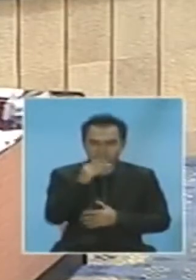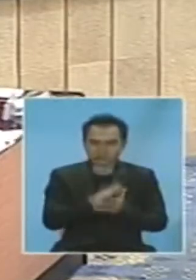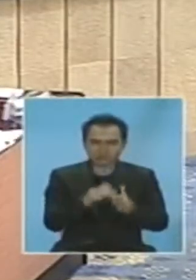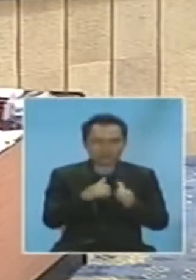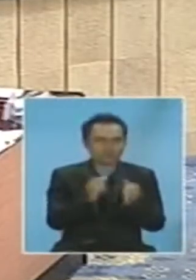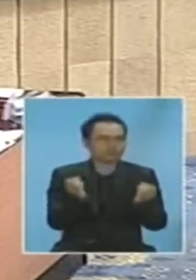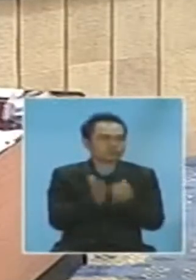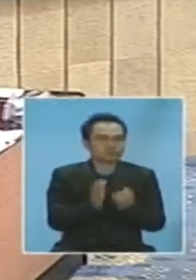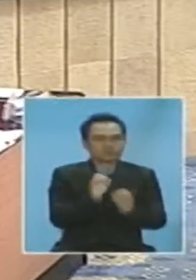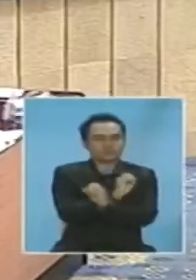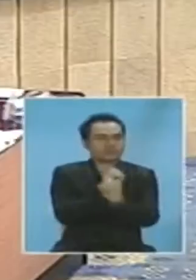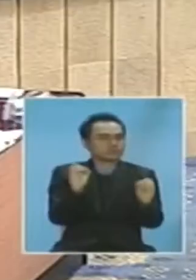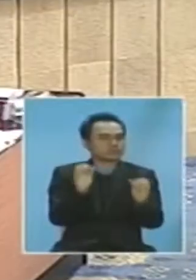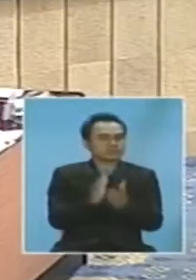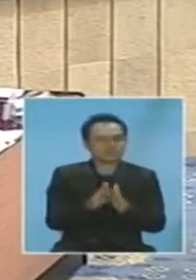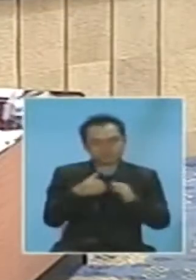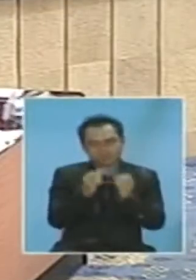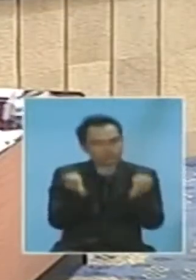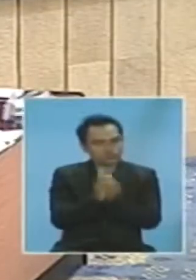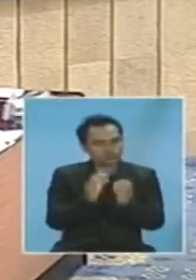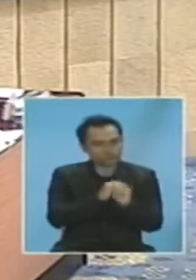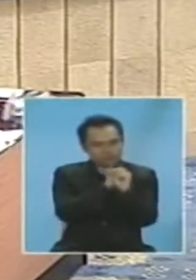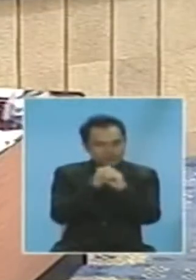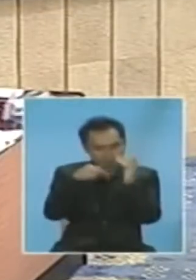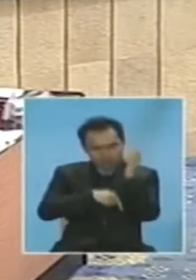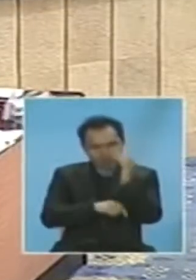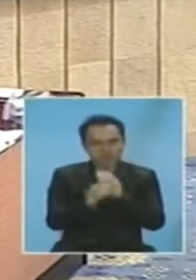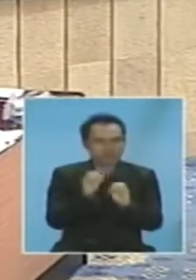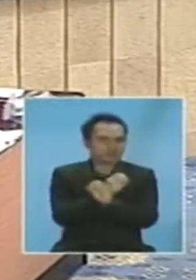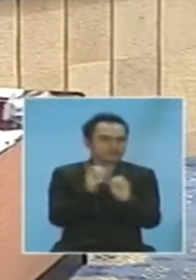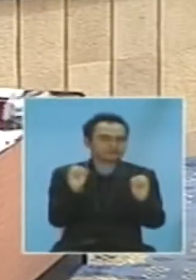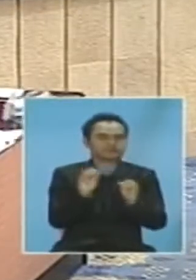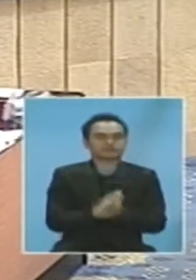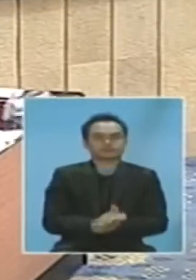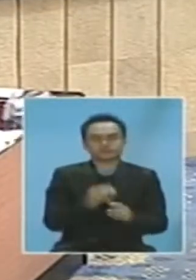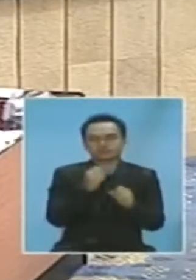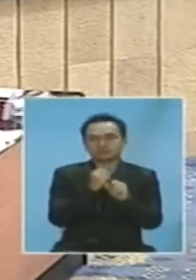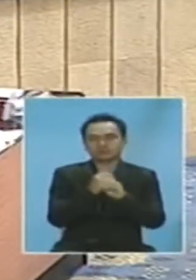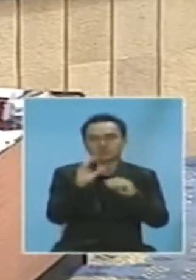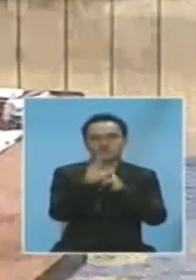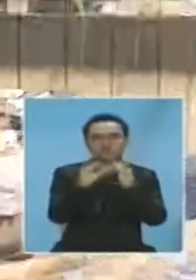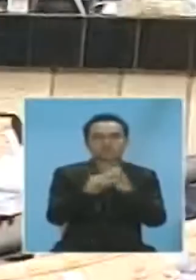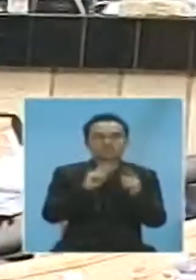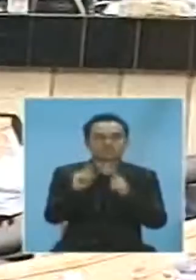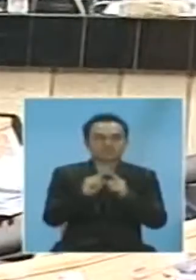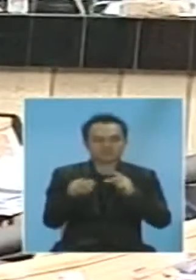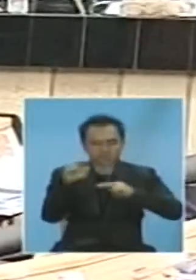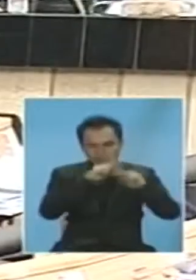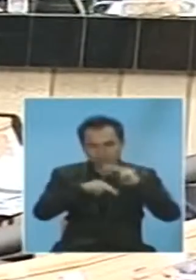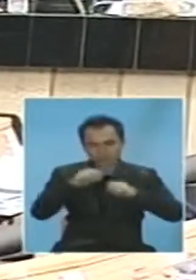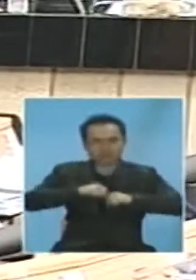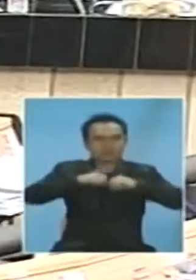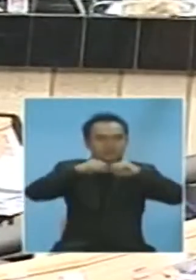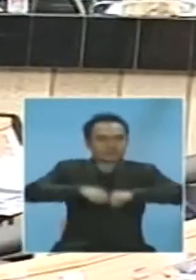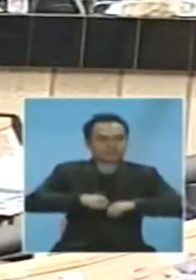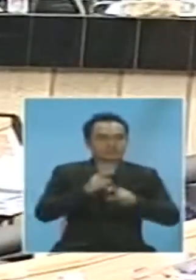ยต่อนโยบายการปรับปรามทุจริตแต่ประการใดค่ะการดำเนินโครงการนั้นก็เป็นไปในรูปแบบของมติคณะรัฐ